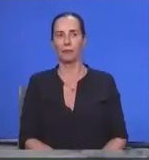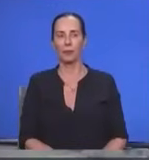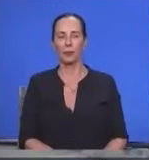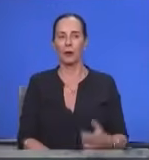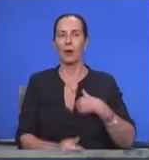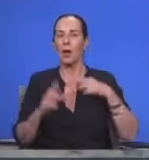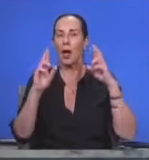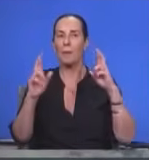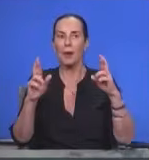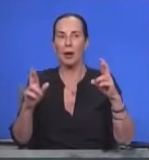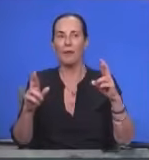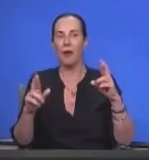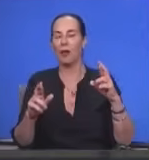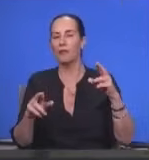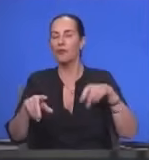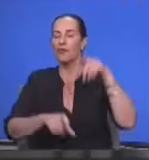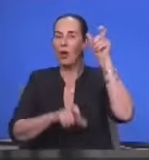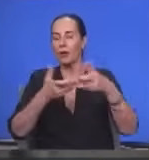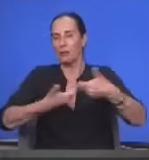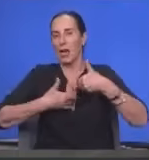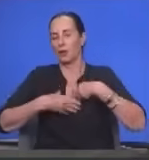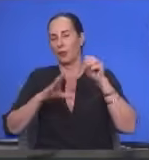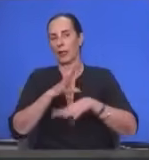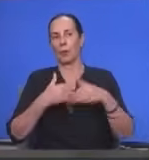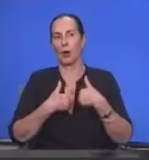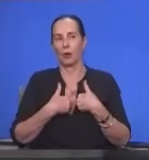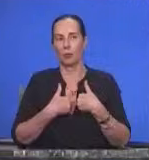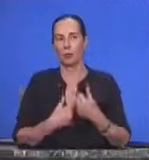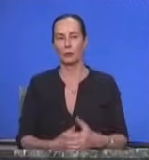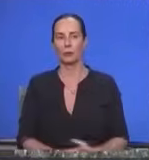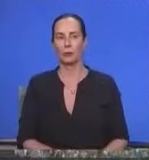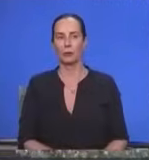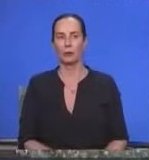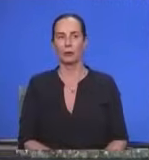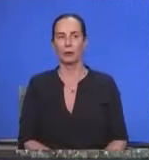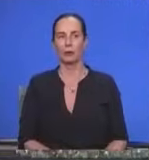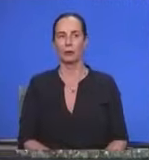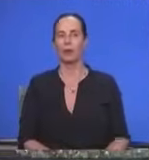ההלם. השוק היה כאן, זה היה